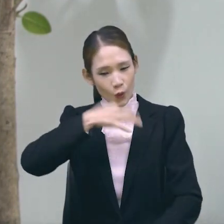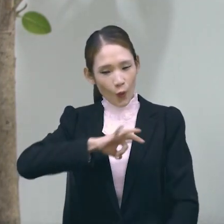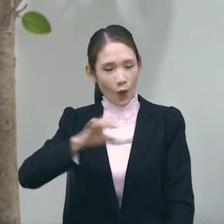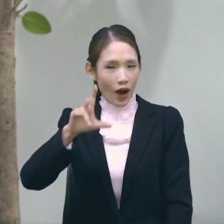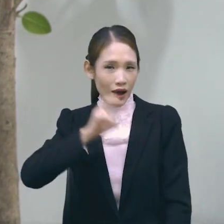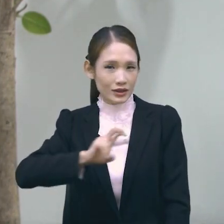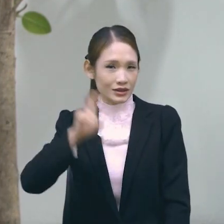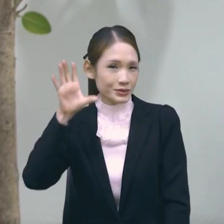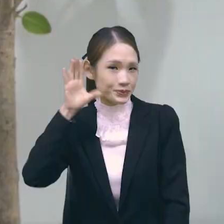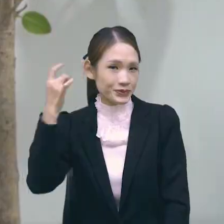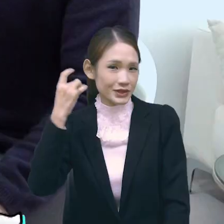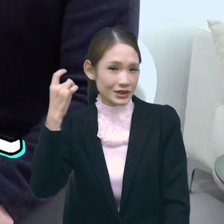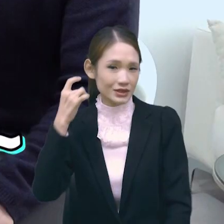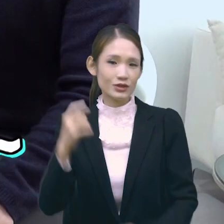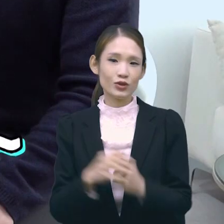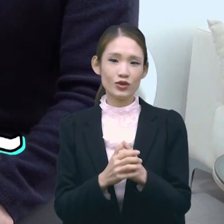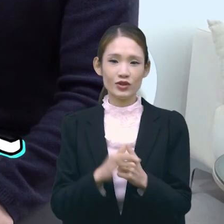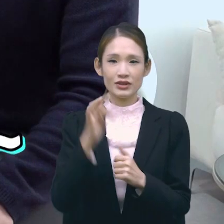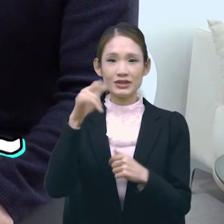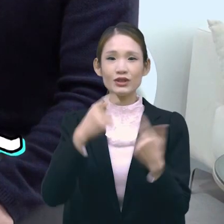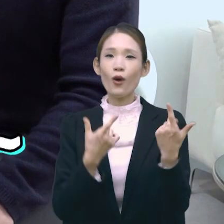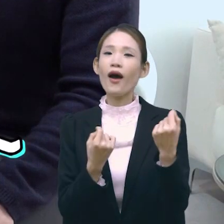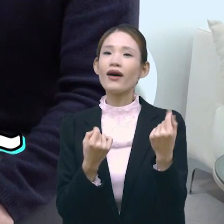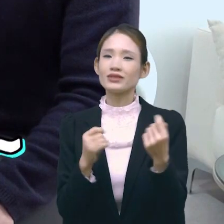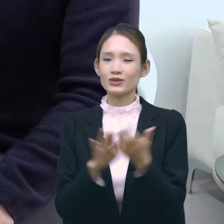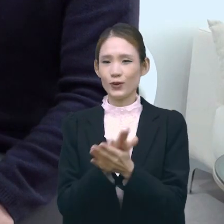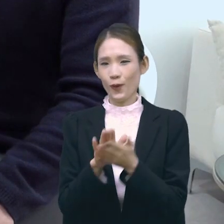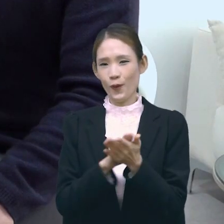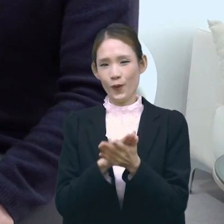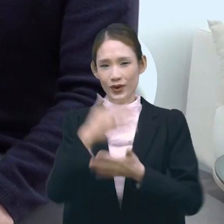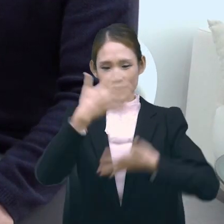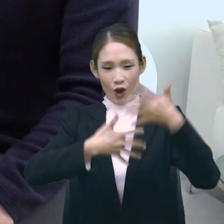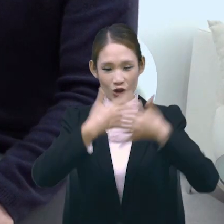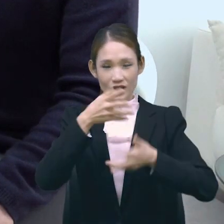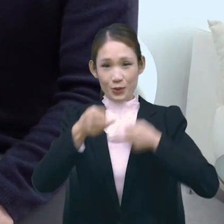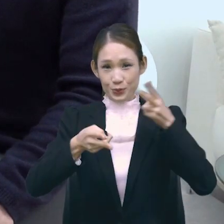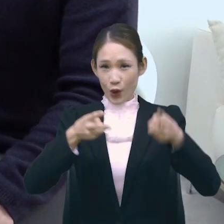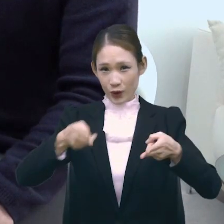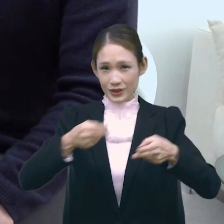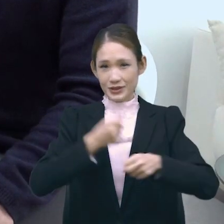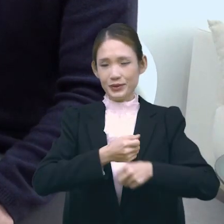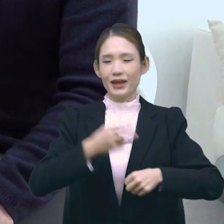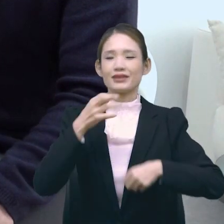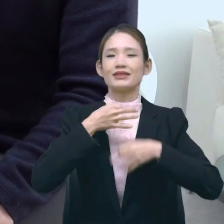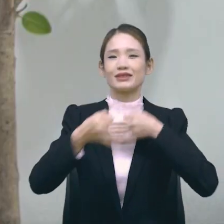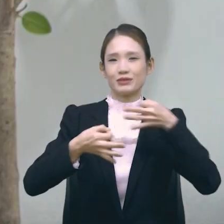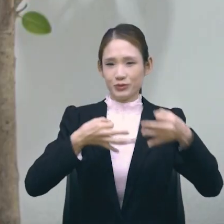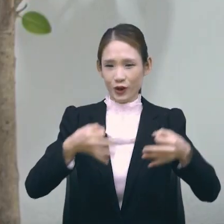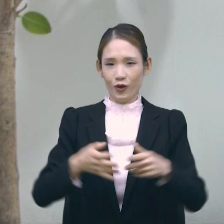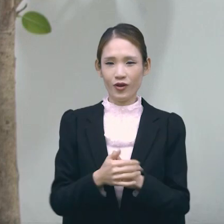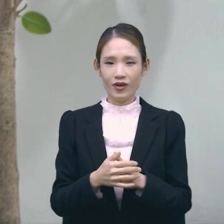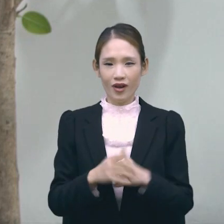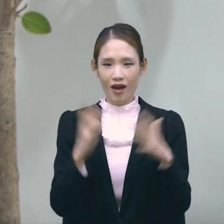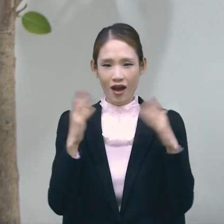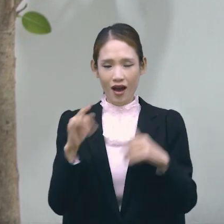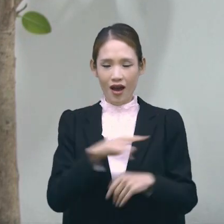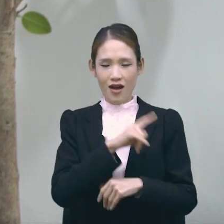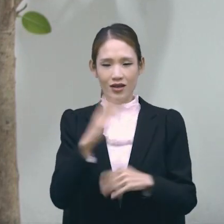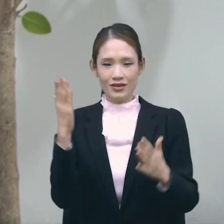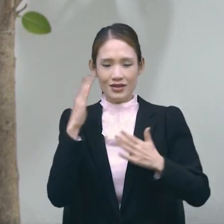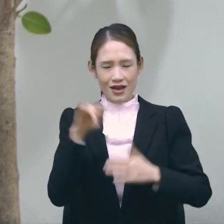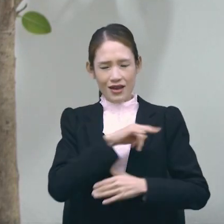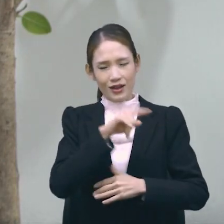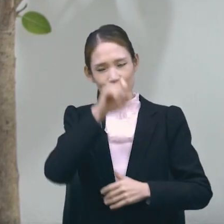넣고 아~ 뭐 이런 걸로 틱톡같이 그렇게 논다고? 그렇게 영상 편집을 하듯이 그럼요. 음성을 그렇게 그럼요. 굉장히 아이들이